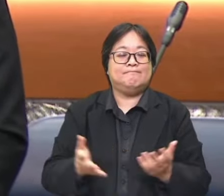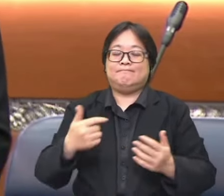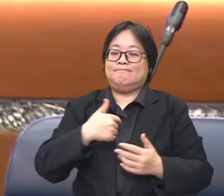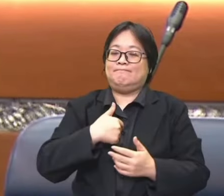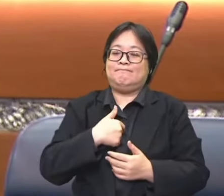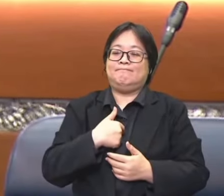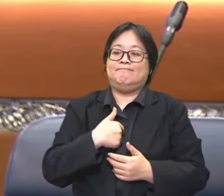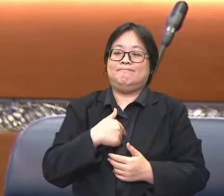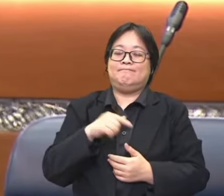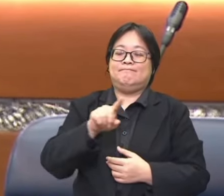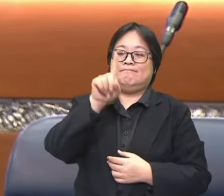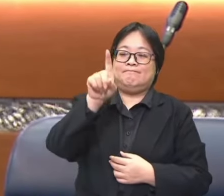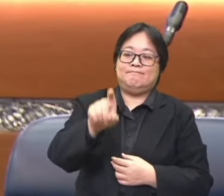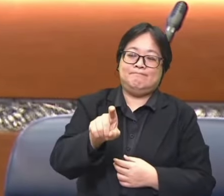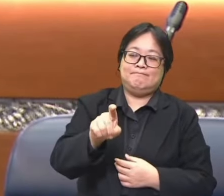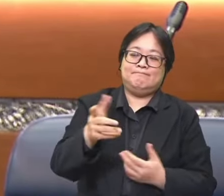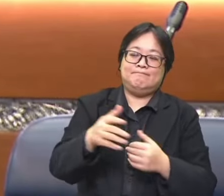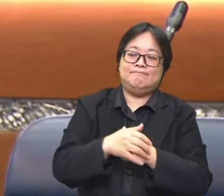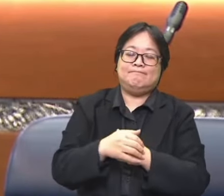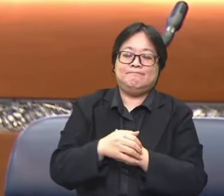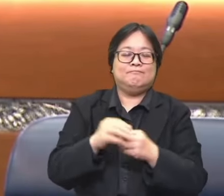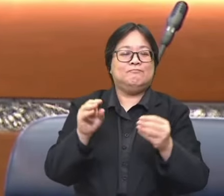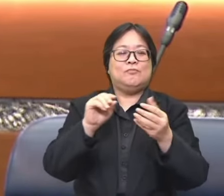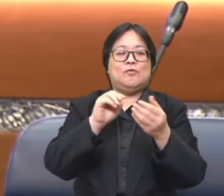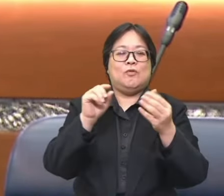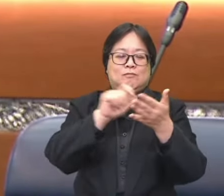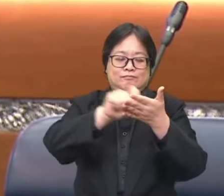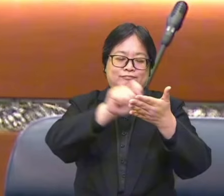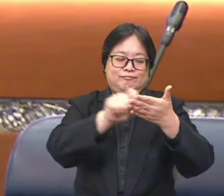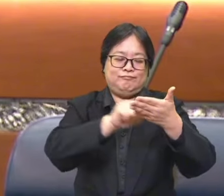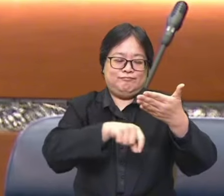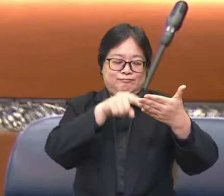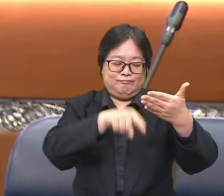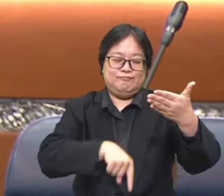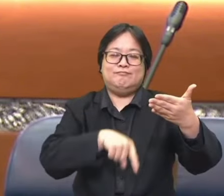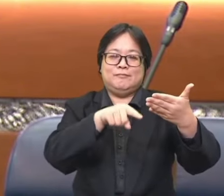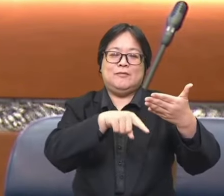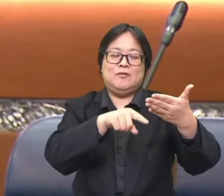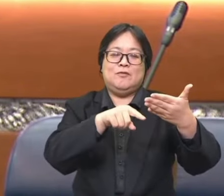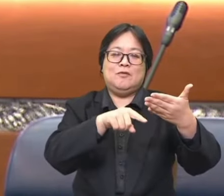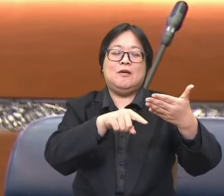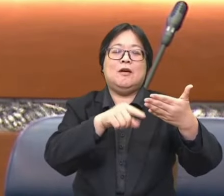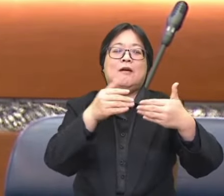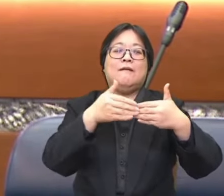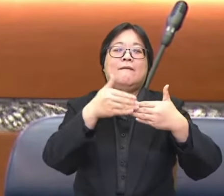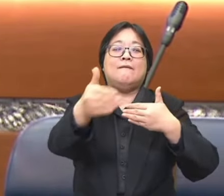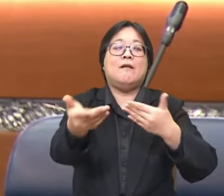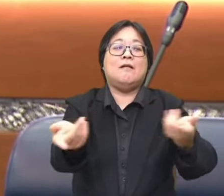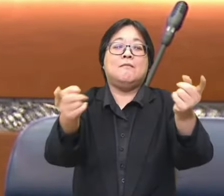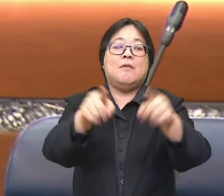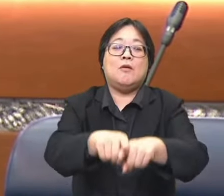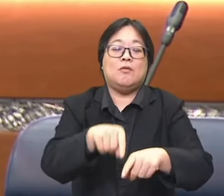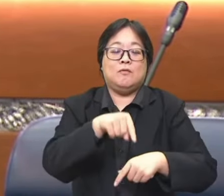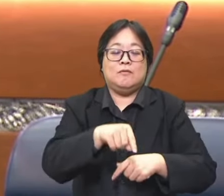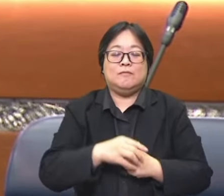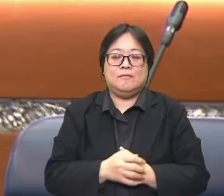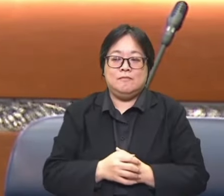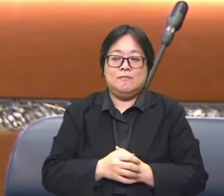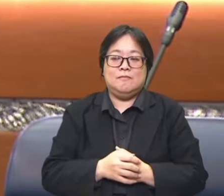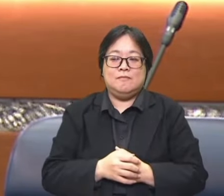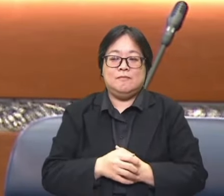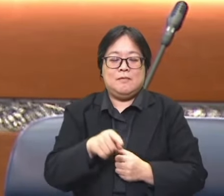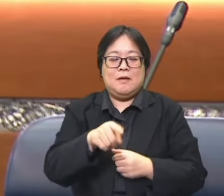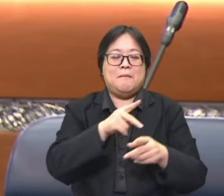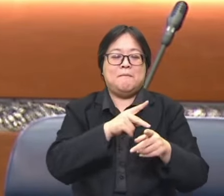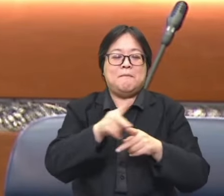saya ingin juga bertanya berkaitan dengan artikel yang keluar selepas insiden Masjid India itu